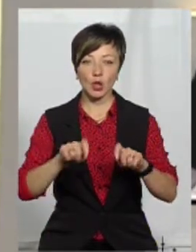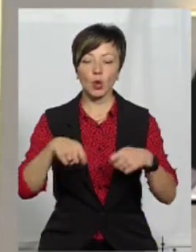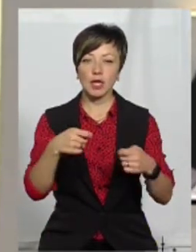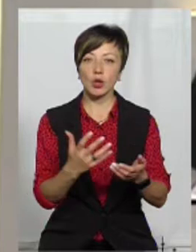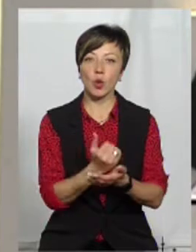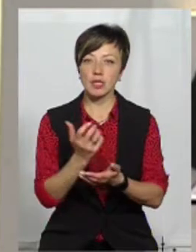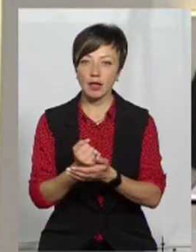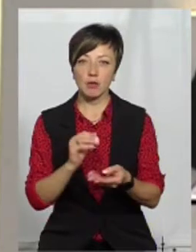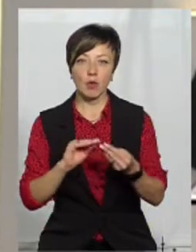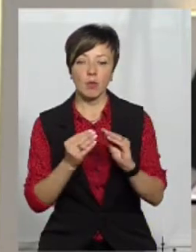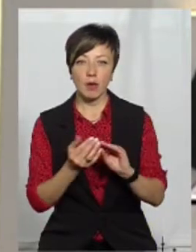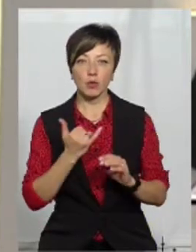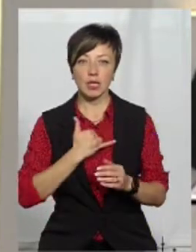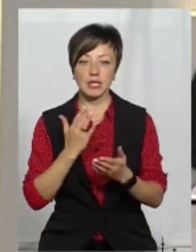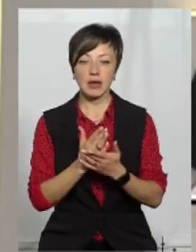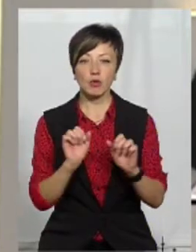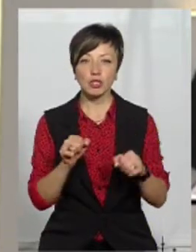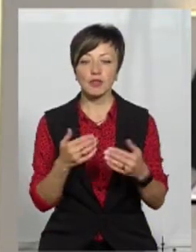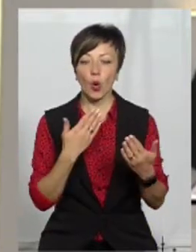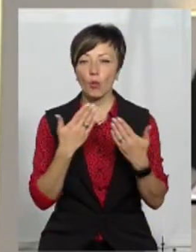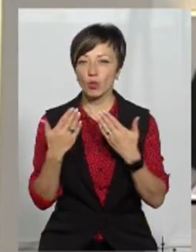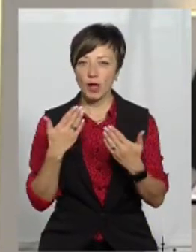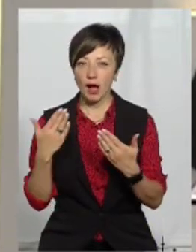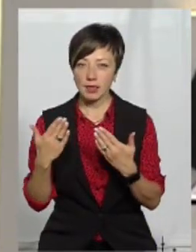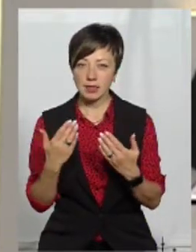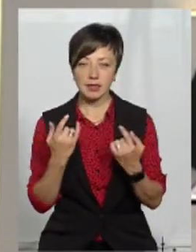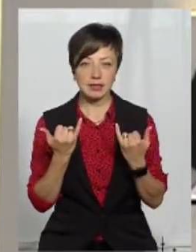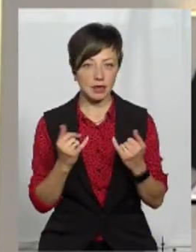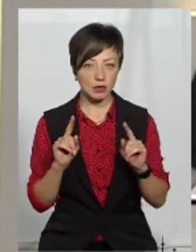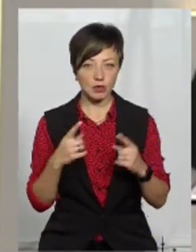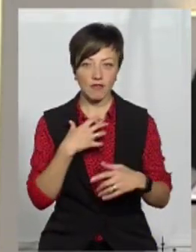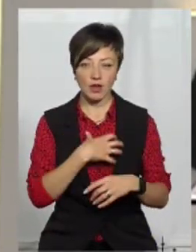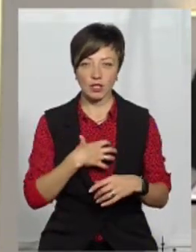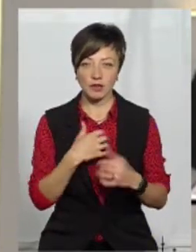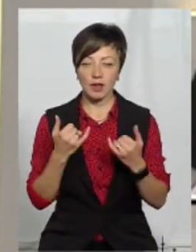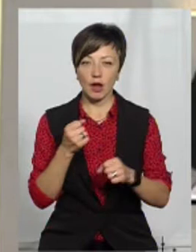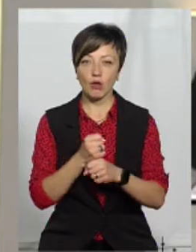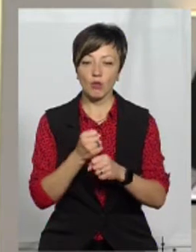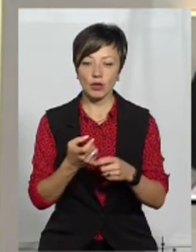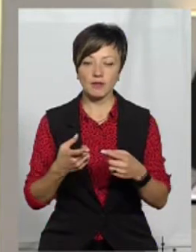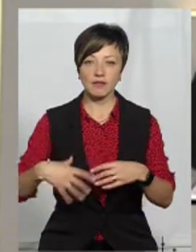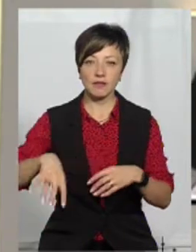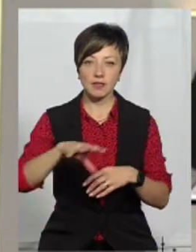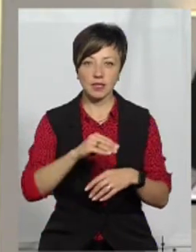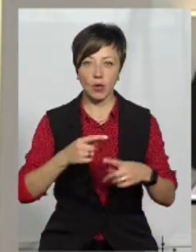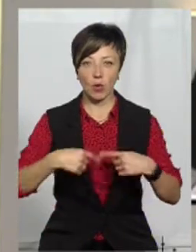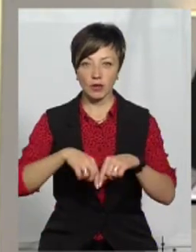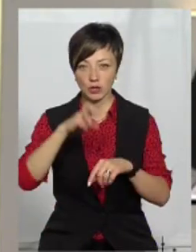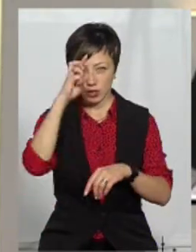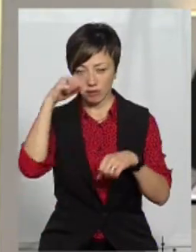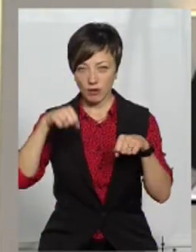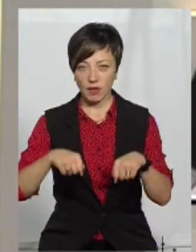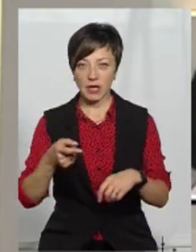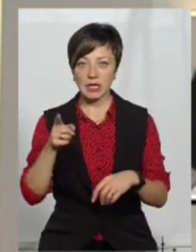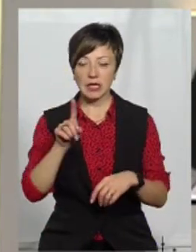проблеми, які є в нас в сфері, а це дійсно можливість комунікації, яка зараз дуже важлива, вважаю, для роботи органів, всіх органів державної влади.